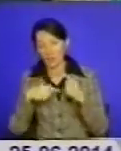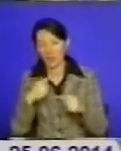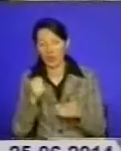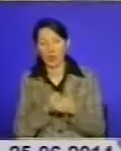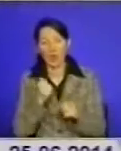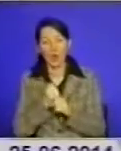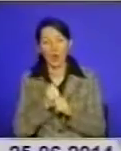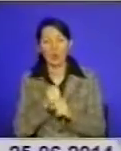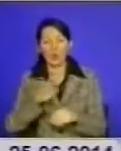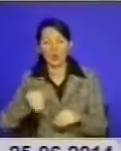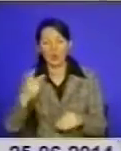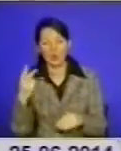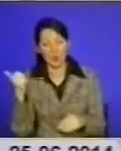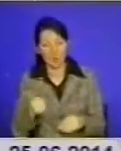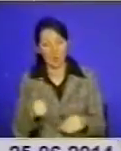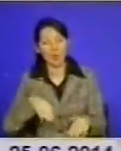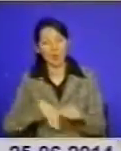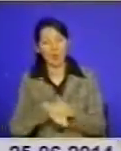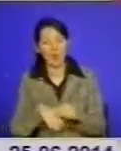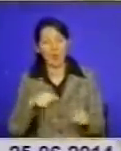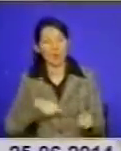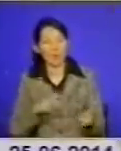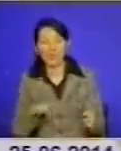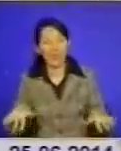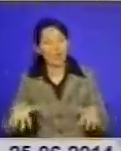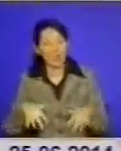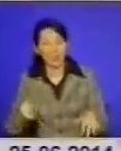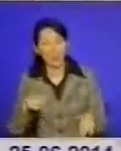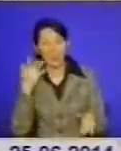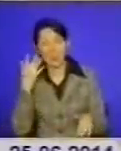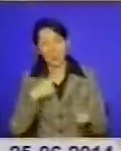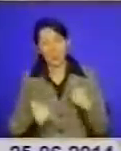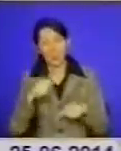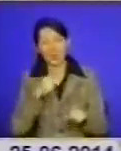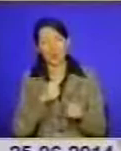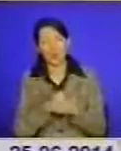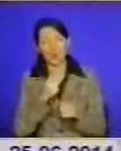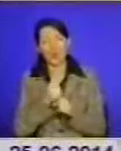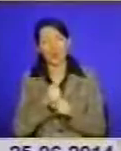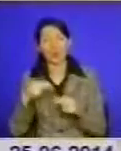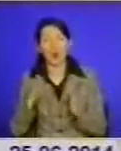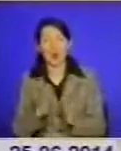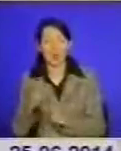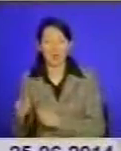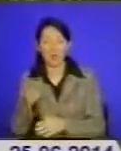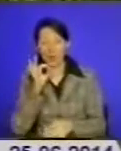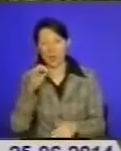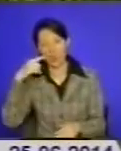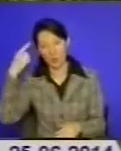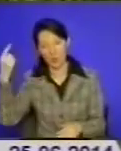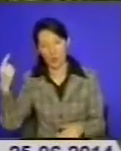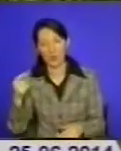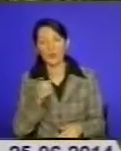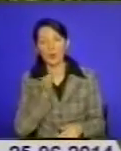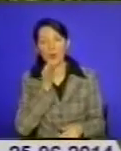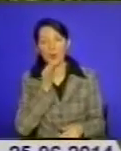двотижневої відпустки. Організм ще не зовсім розслабився, тому легше повертатися до робочого ритму, каже психолог Світлана Яхван. Комусь